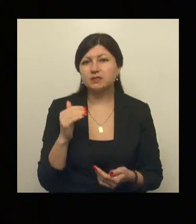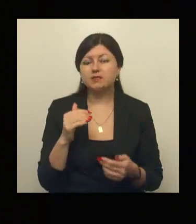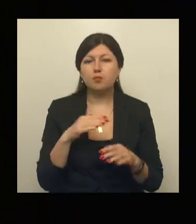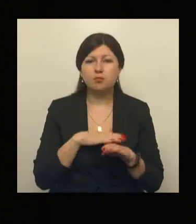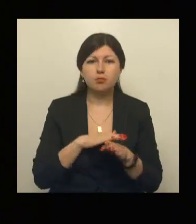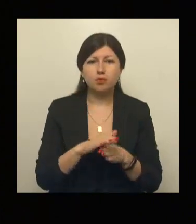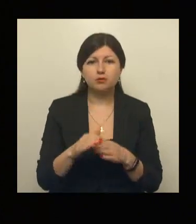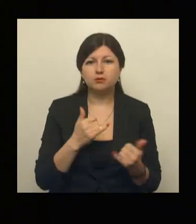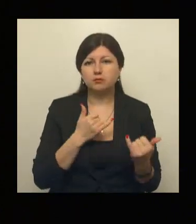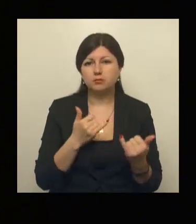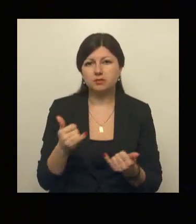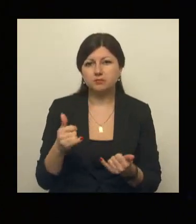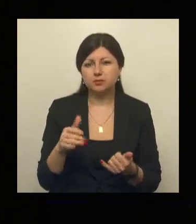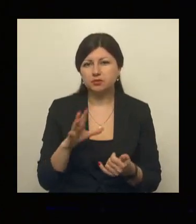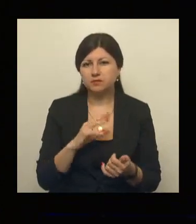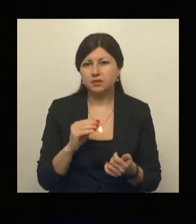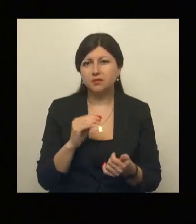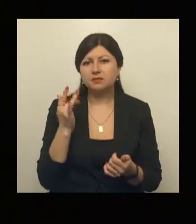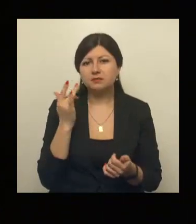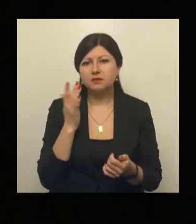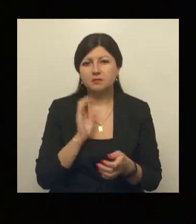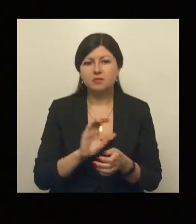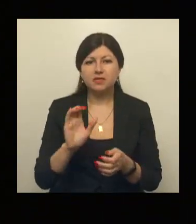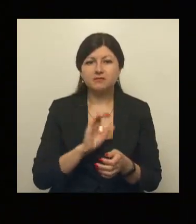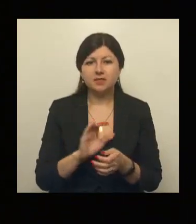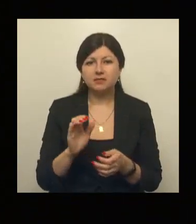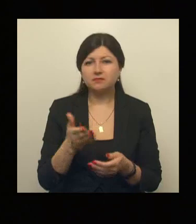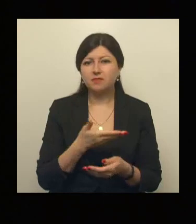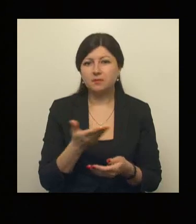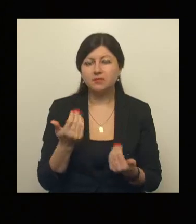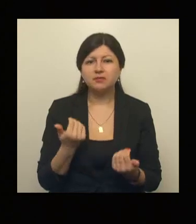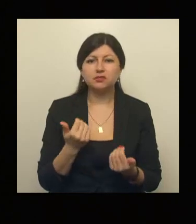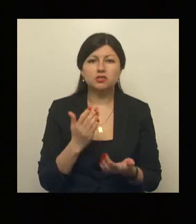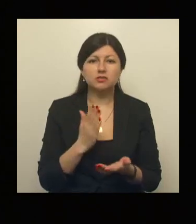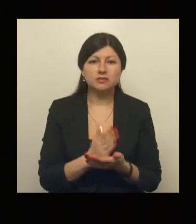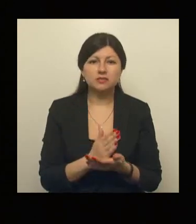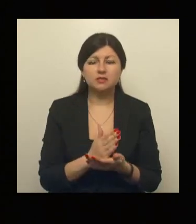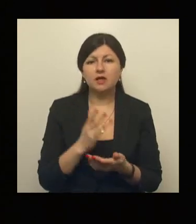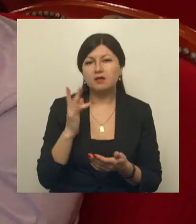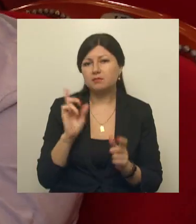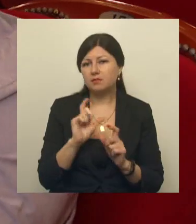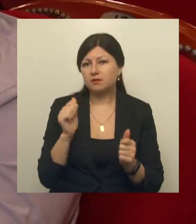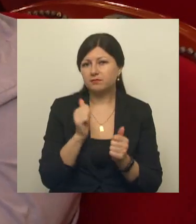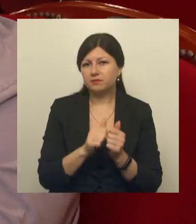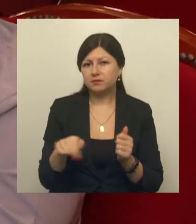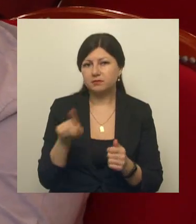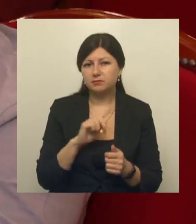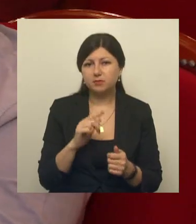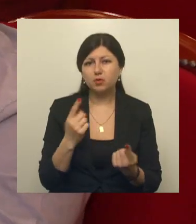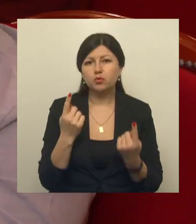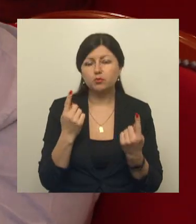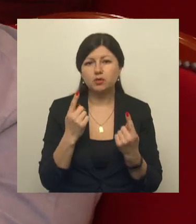обеспечена сахаром. И сахар, производимый вами, сейчас есть на полках каждого магазина.